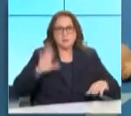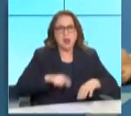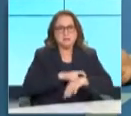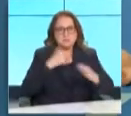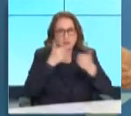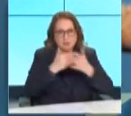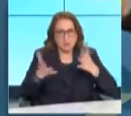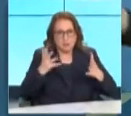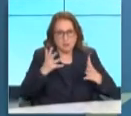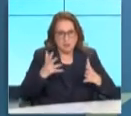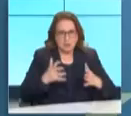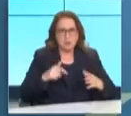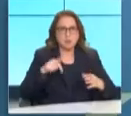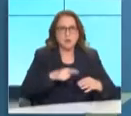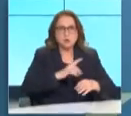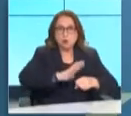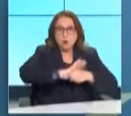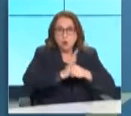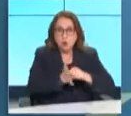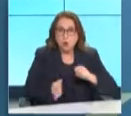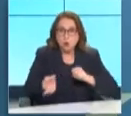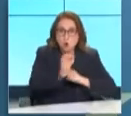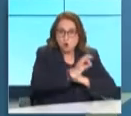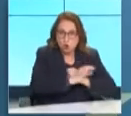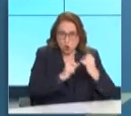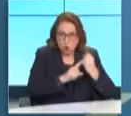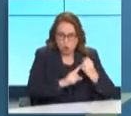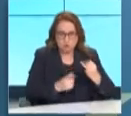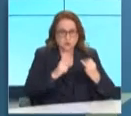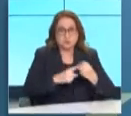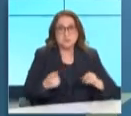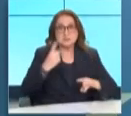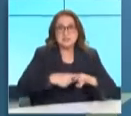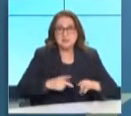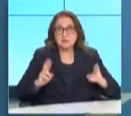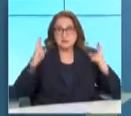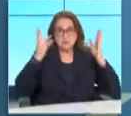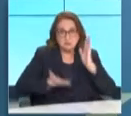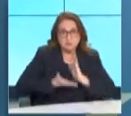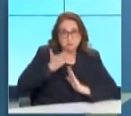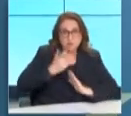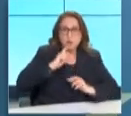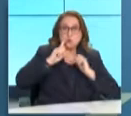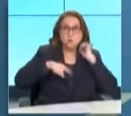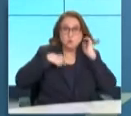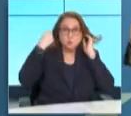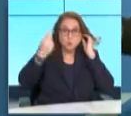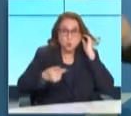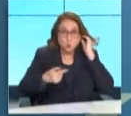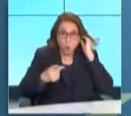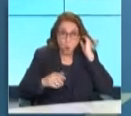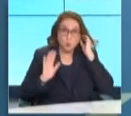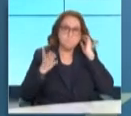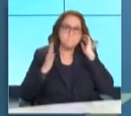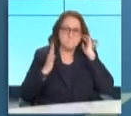μετά τον COVID, μετά την ενεργειακή κρίση, ακολουθήσει σε ένα χρόνο από τώρα, γιατί τότε θα δούμε τα αποτελέσματα μιας σποράς η οποία